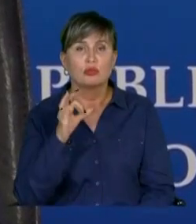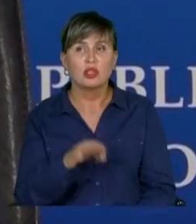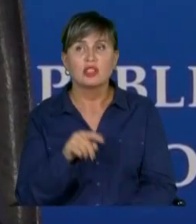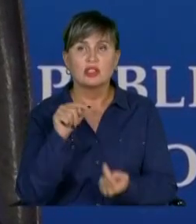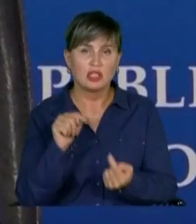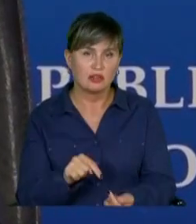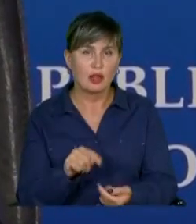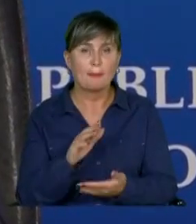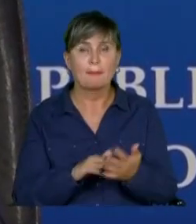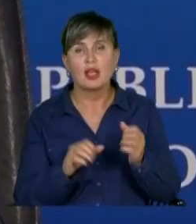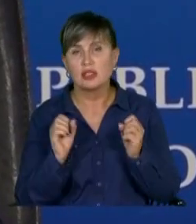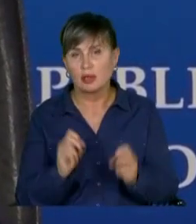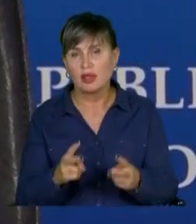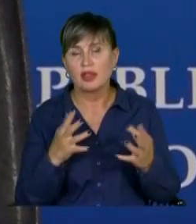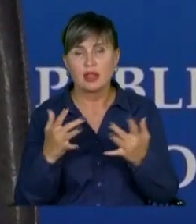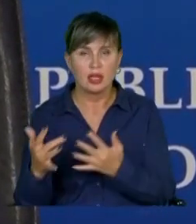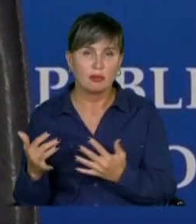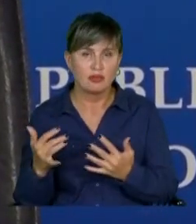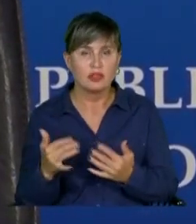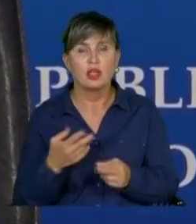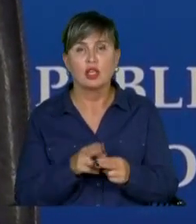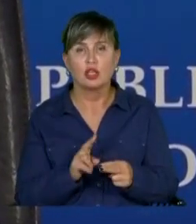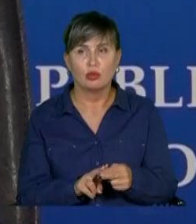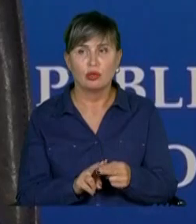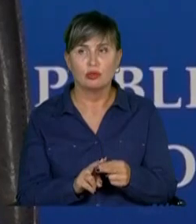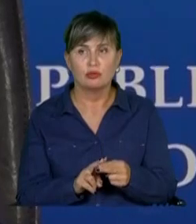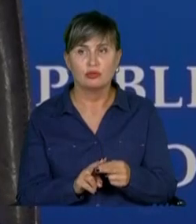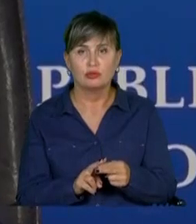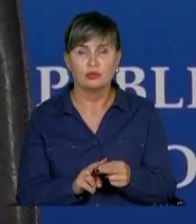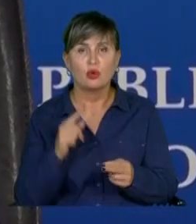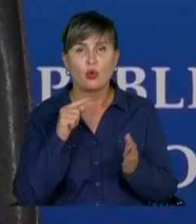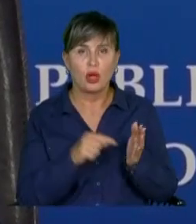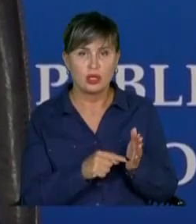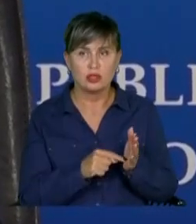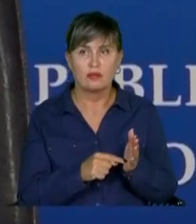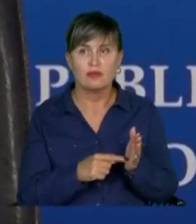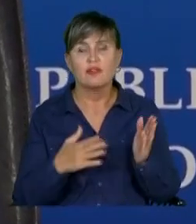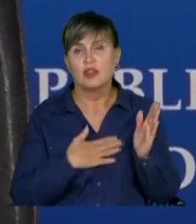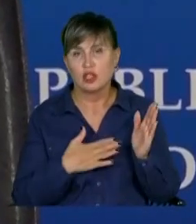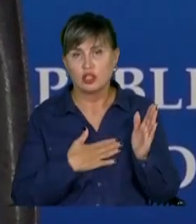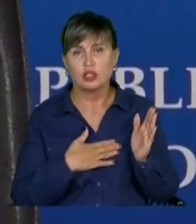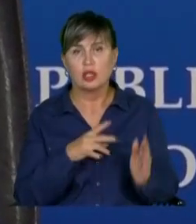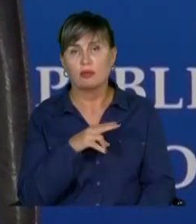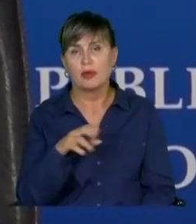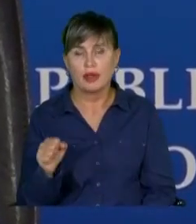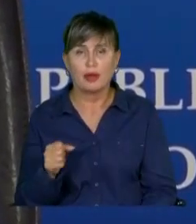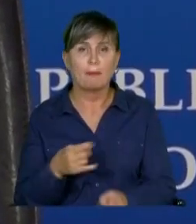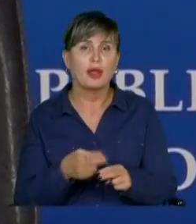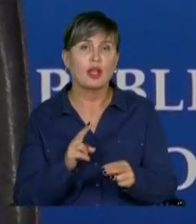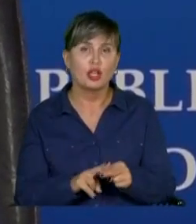соответствие безопасности, требованиям безопасности, которые указаны в наших НПА.